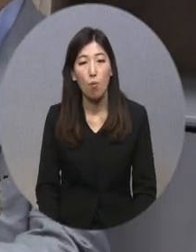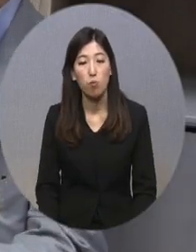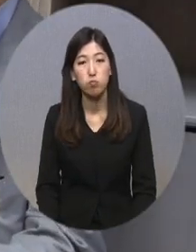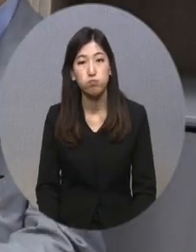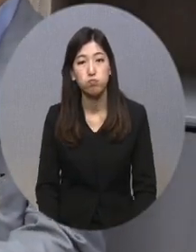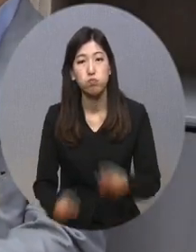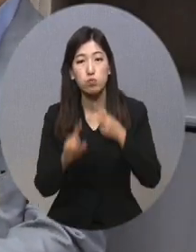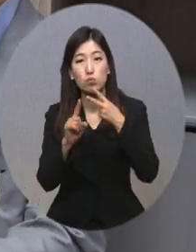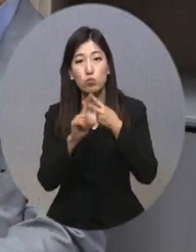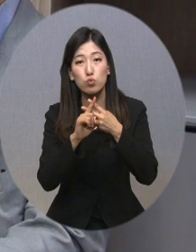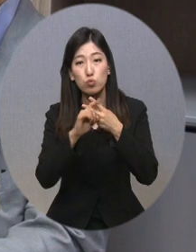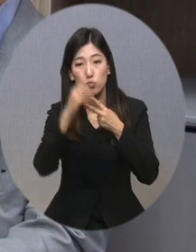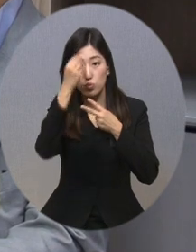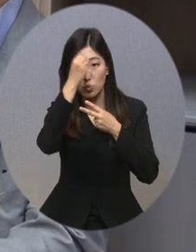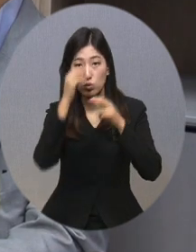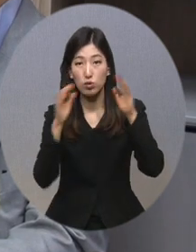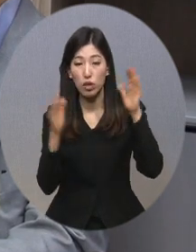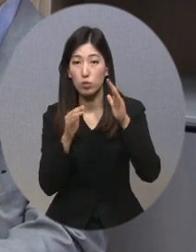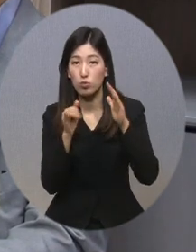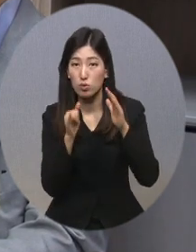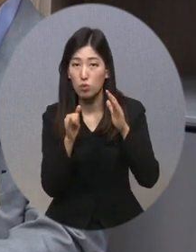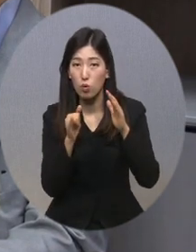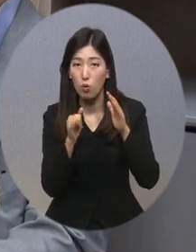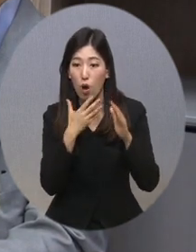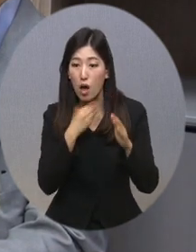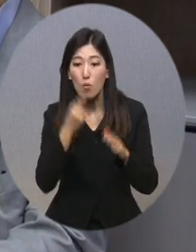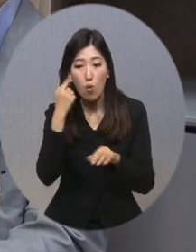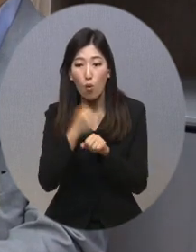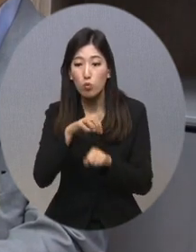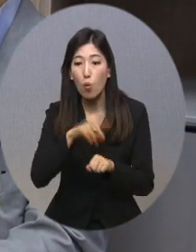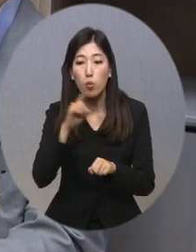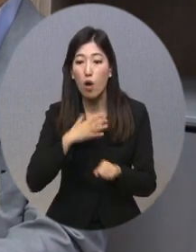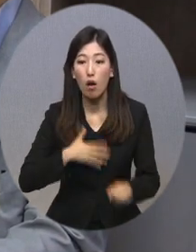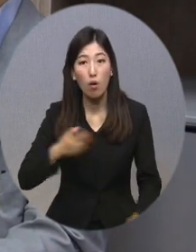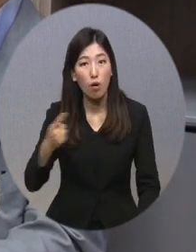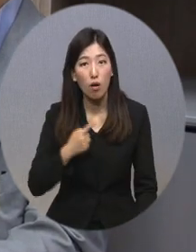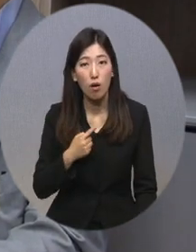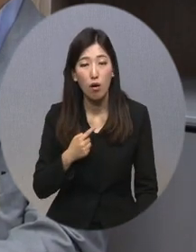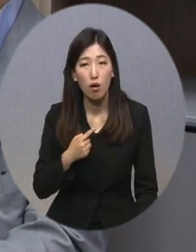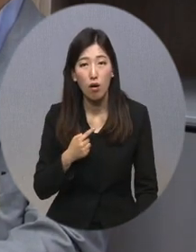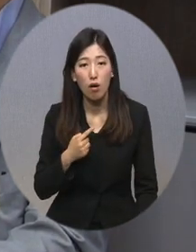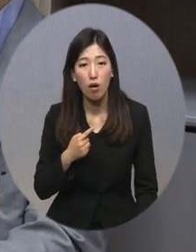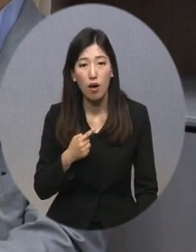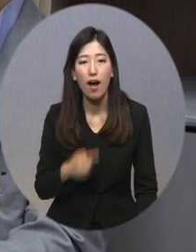중고등학생들도 있을 텐데 어떻게 알고서 연락이 오죠? 전에는 제가